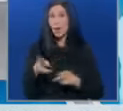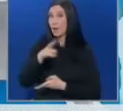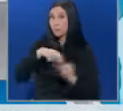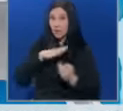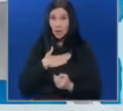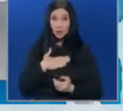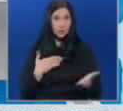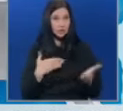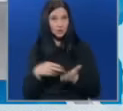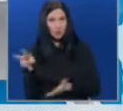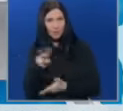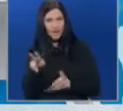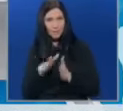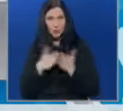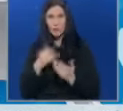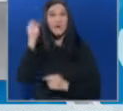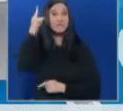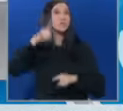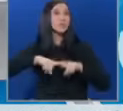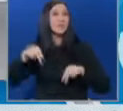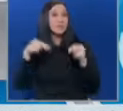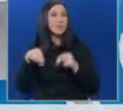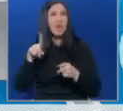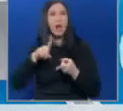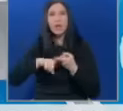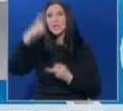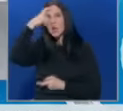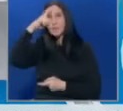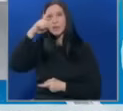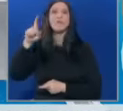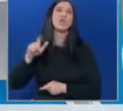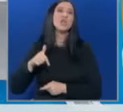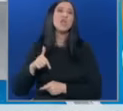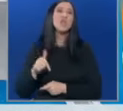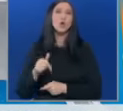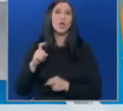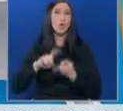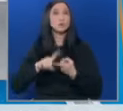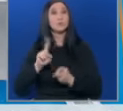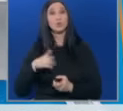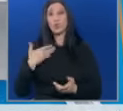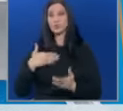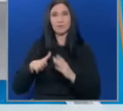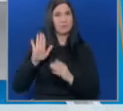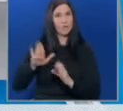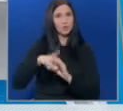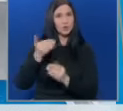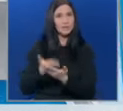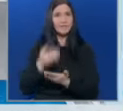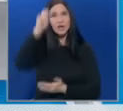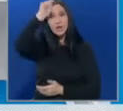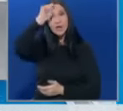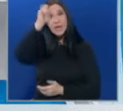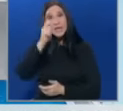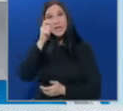Проверки има и срещу двама от членовете на Висшия съдебен съвет, Калина Чапканова и Георги Кузманов, които искат оставката му. Иван Гешев